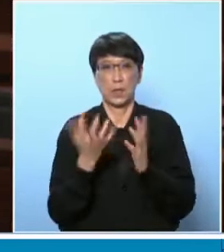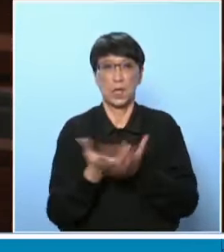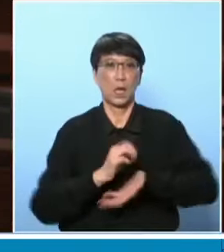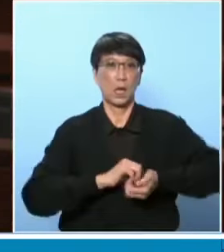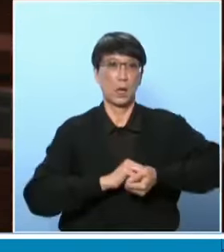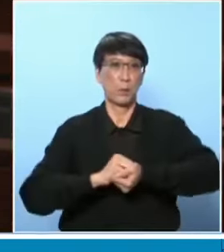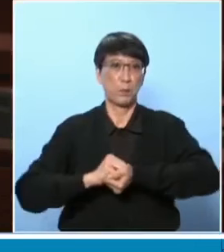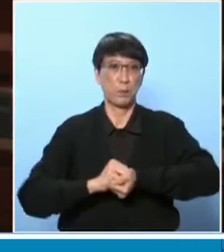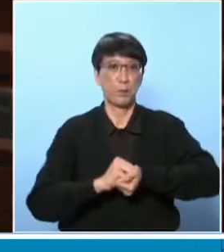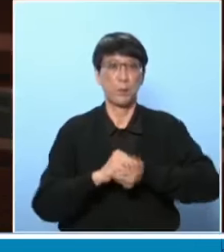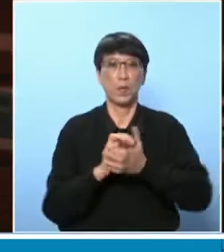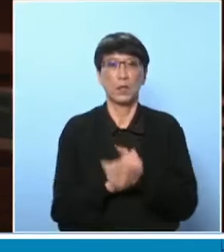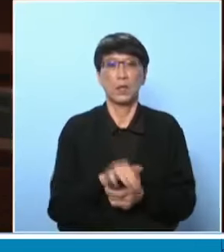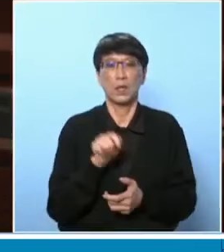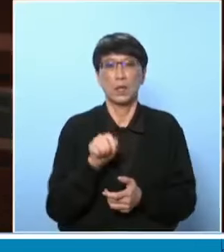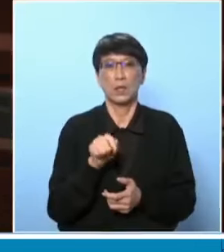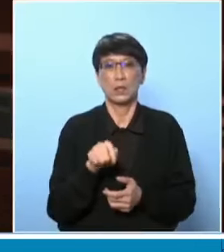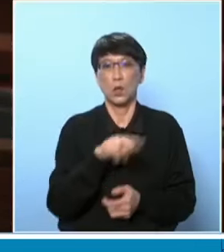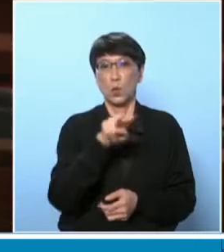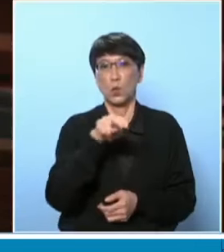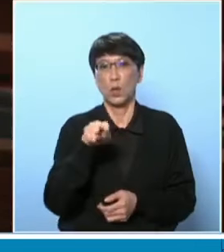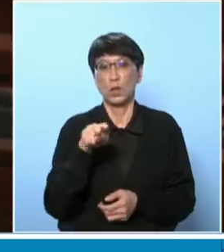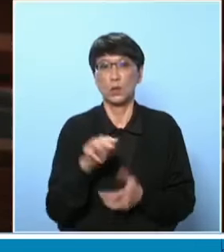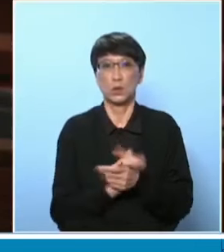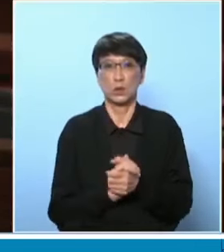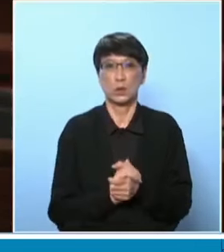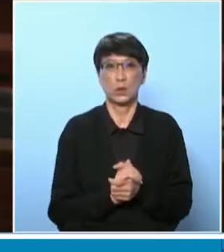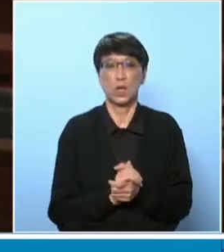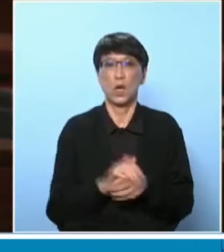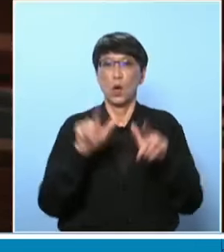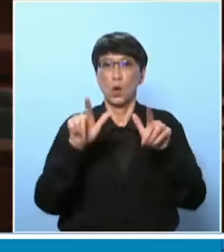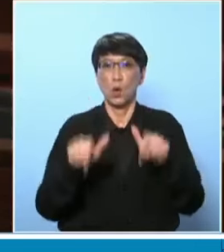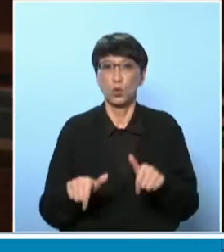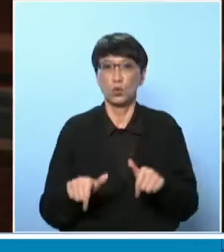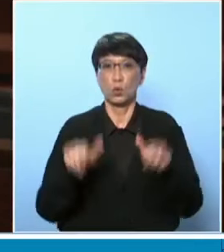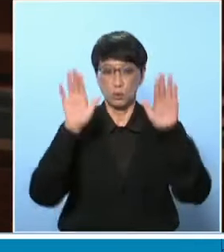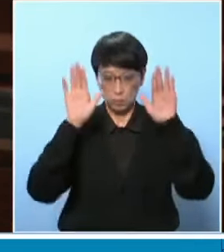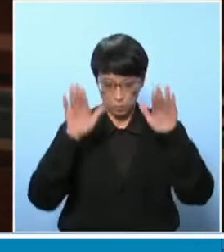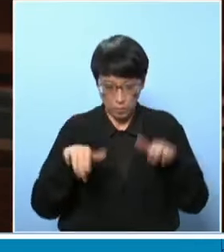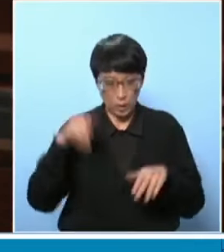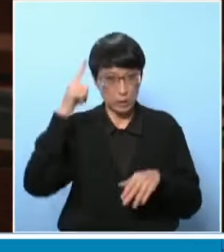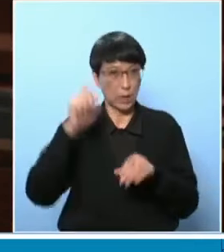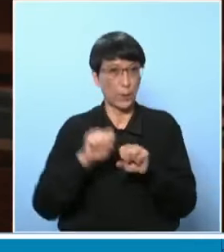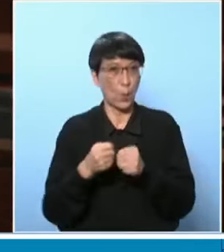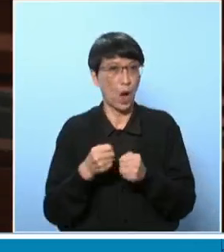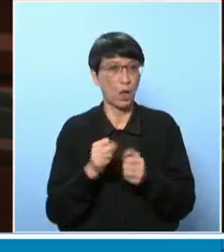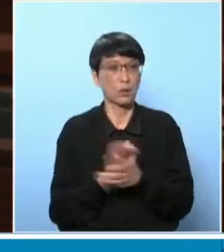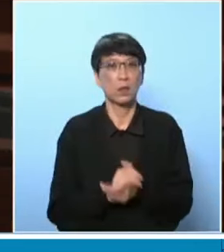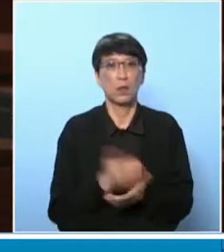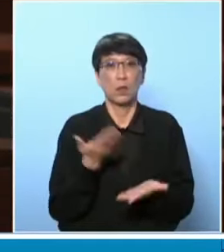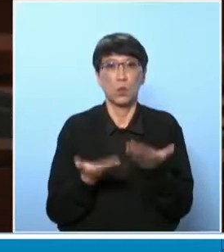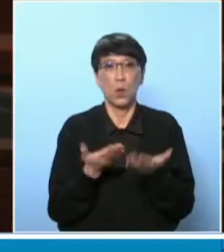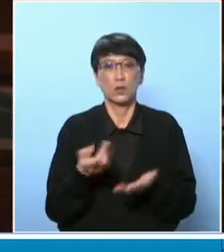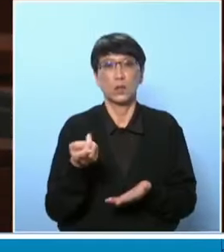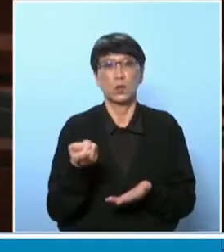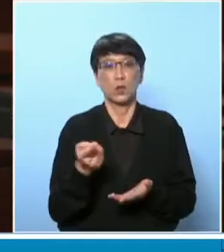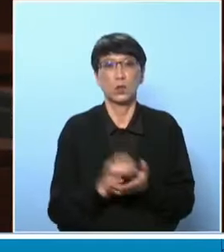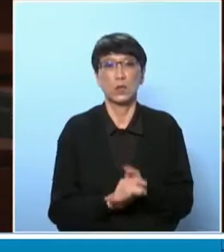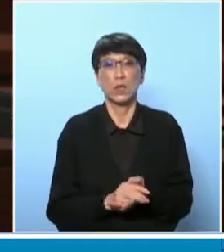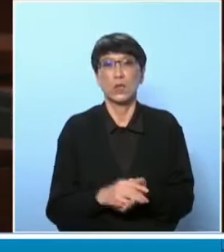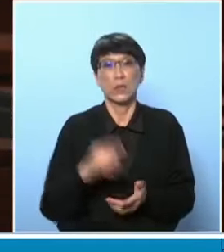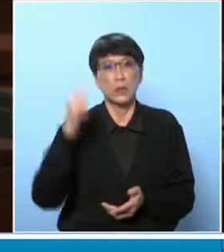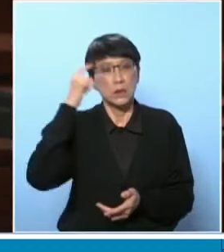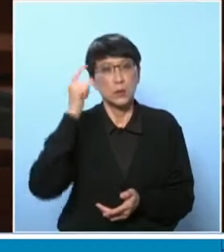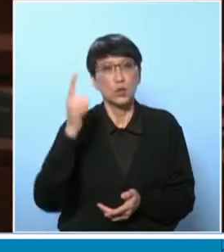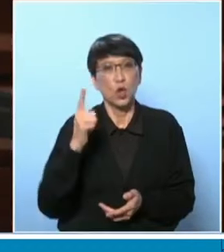作，去點樣喺呢啲群體裏邊揾到一啲熟悉穆斯林習慣、熟悉他們一些屬性的